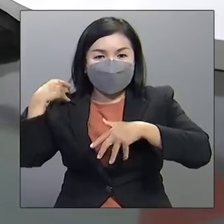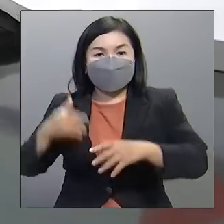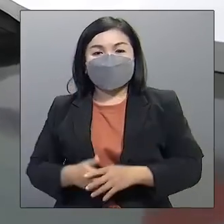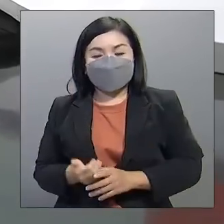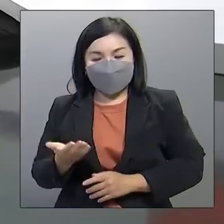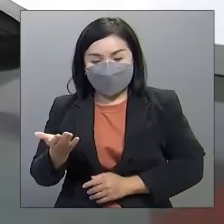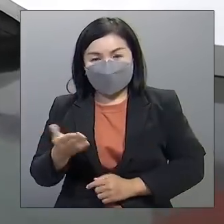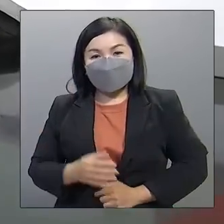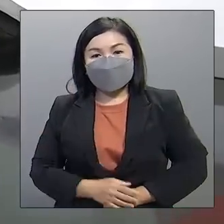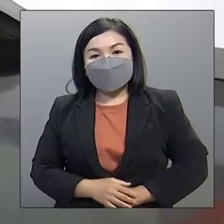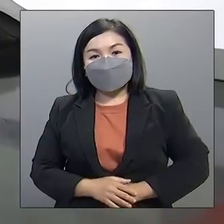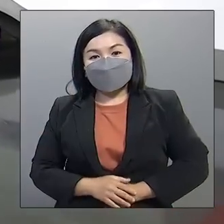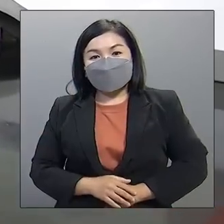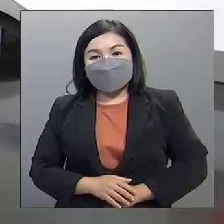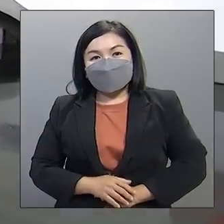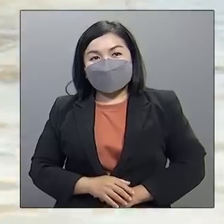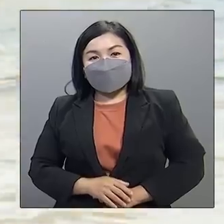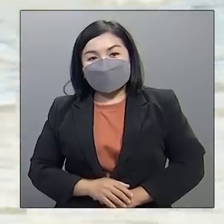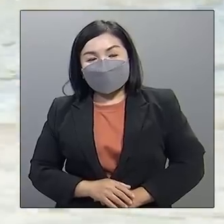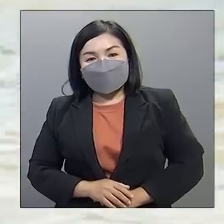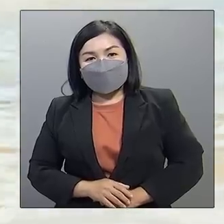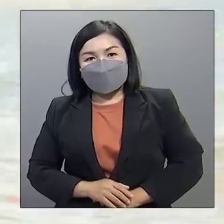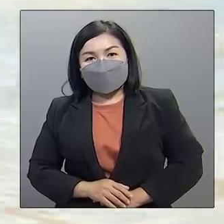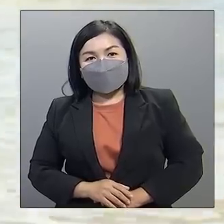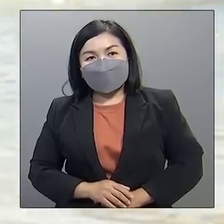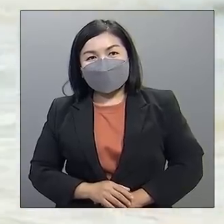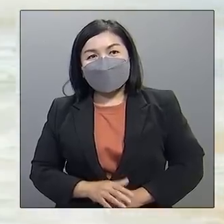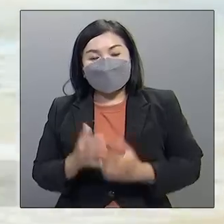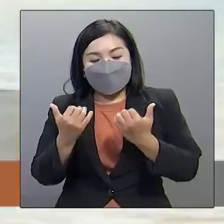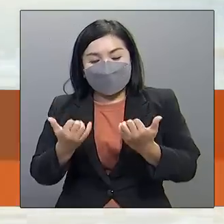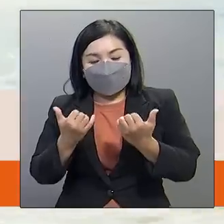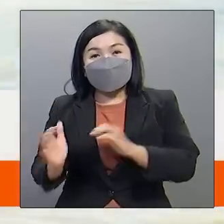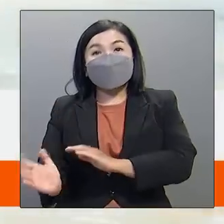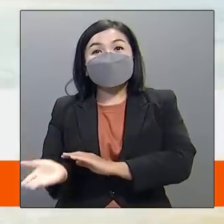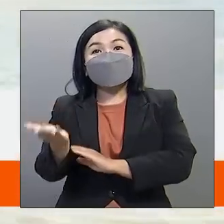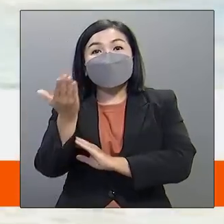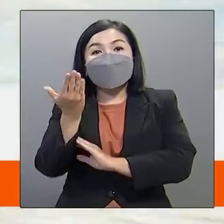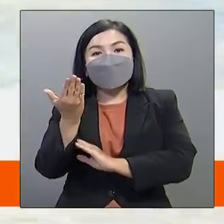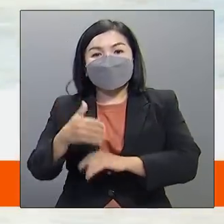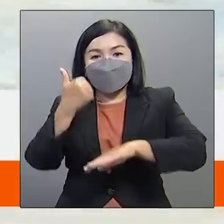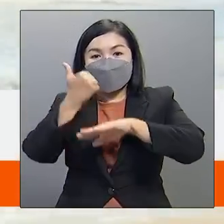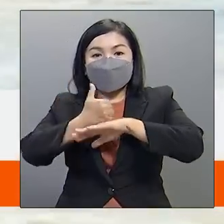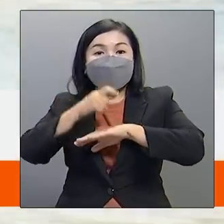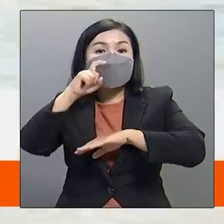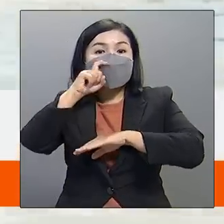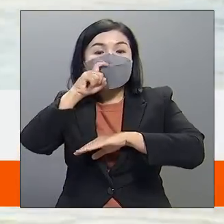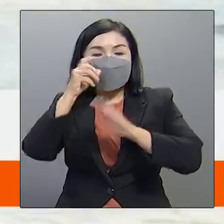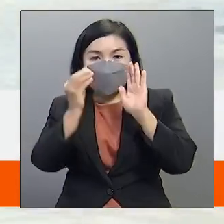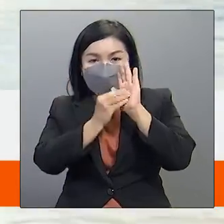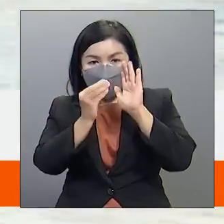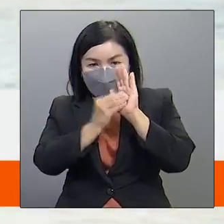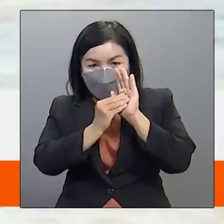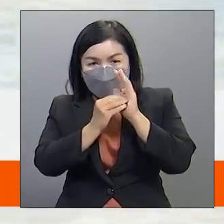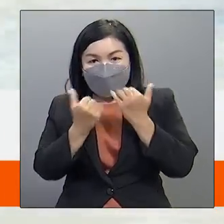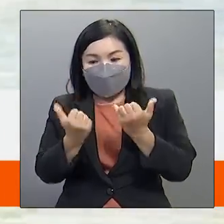รเชิญค่ะ คุณพิมพิมลคุณเชอสารคะและในช่วงเช้าวันนี้นะคะนายชัชชาติสิทธิพันธ์ผู้ว่ากทมอยู่ระหว่าง